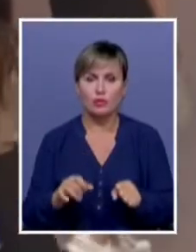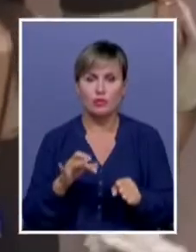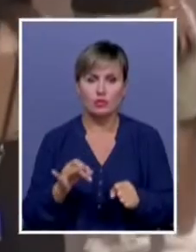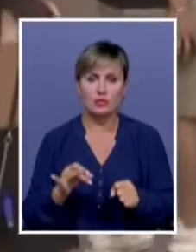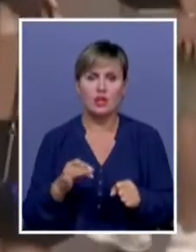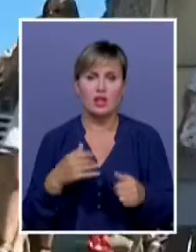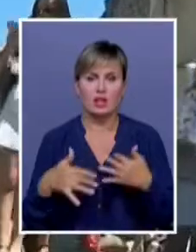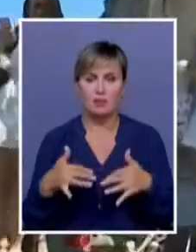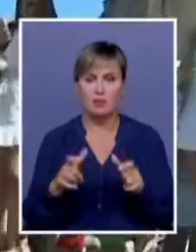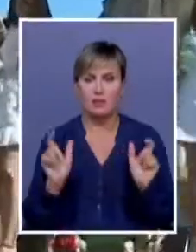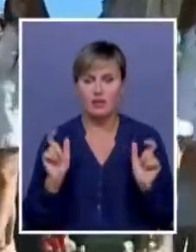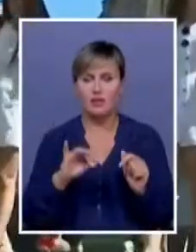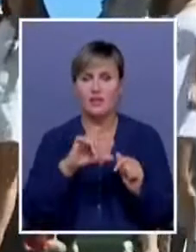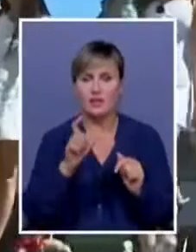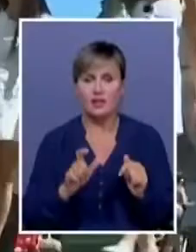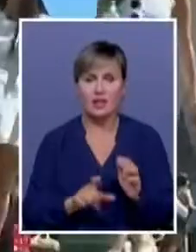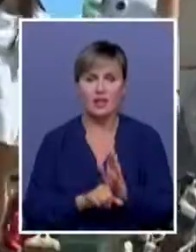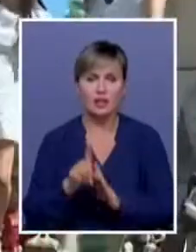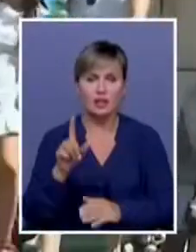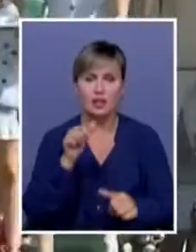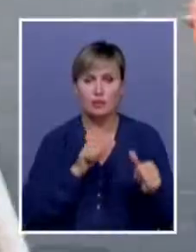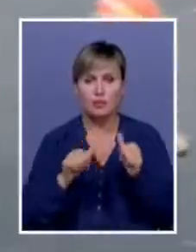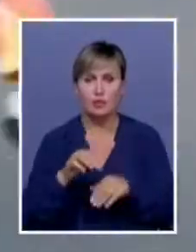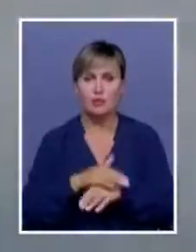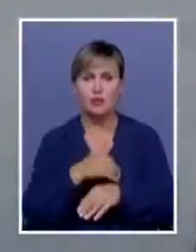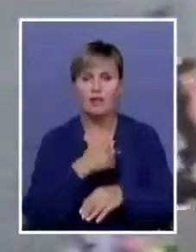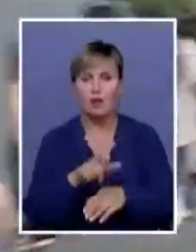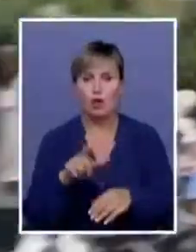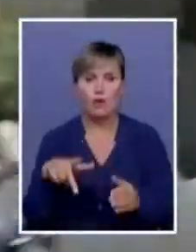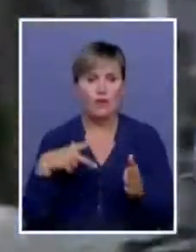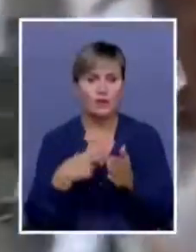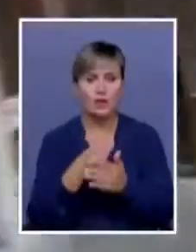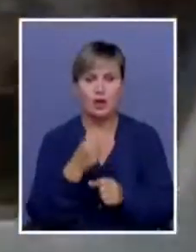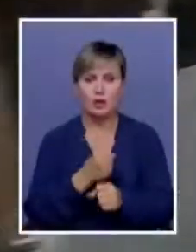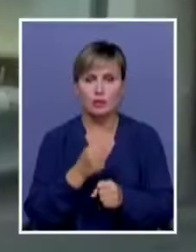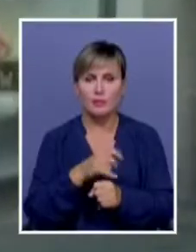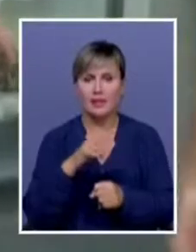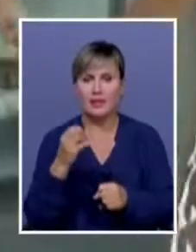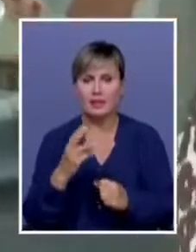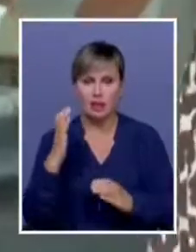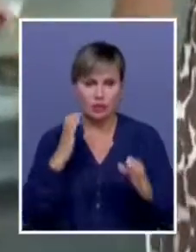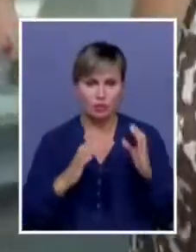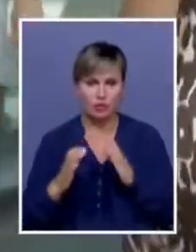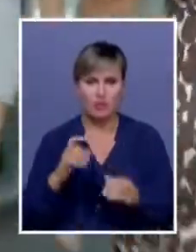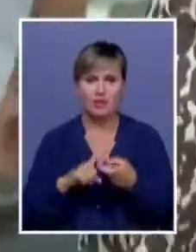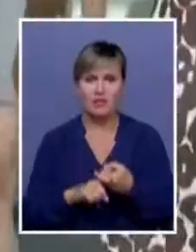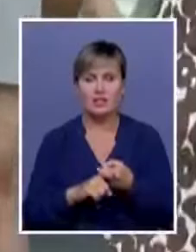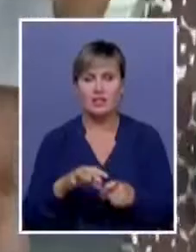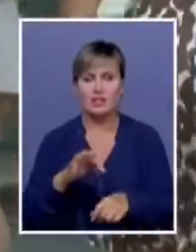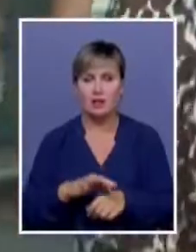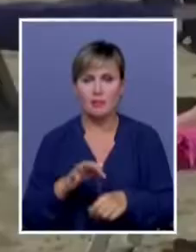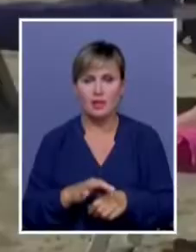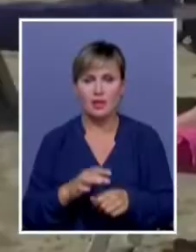ослабевать. Тем временем в Италии приступили к испытанию на добровольцах вакцины, разработанной в Национальном институте инфекционных